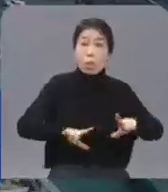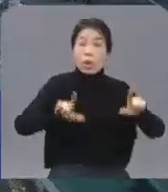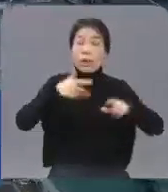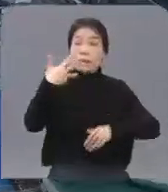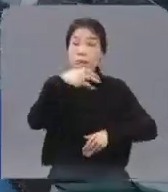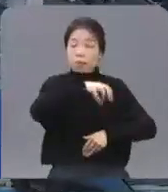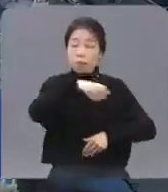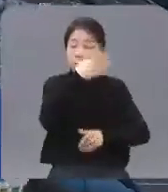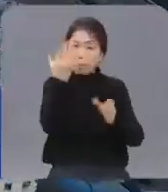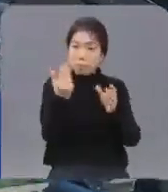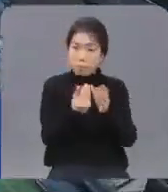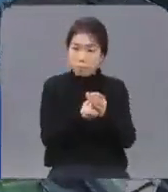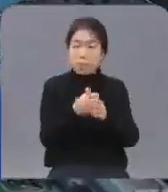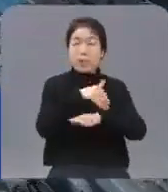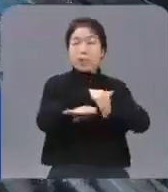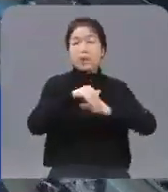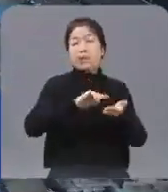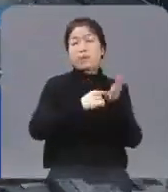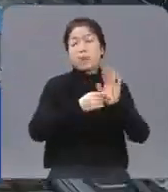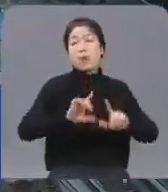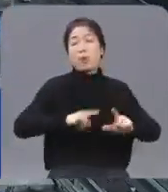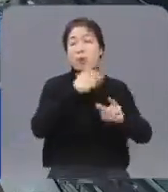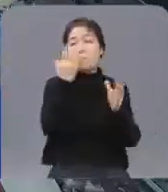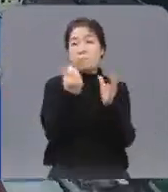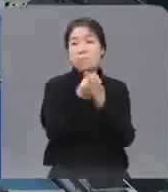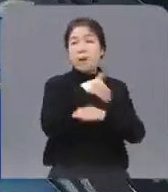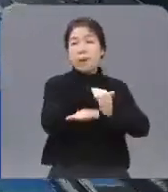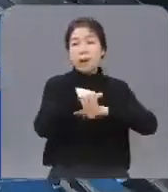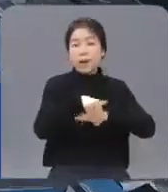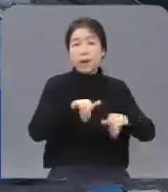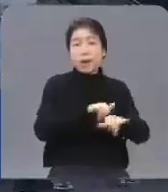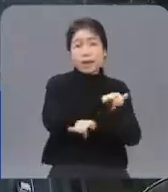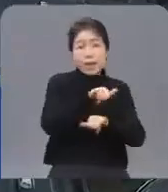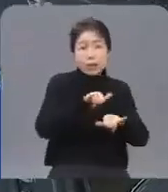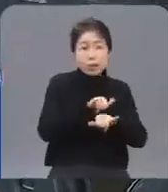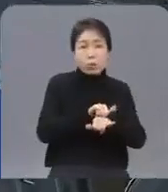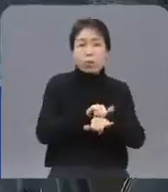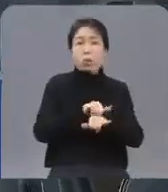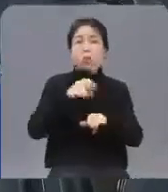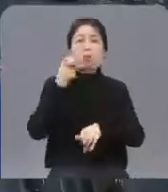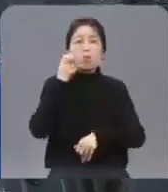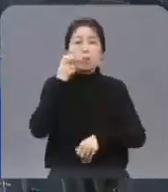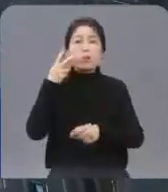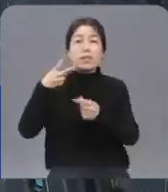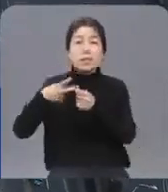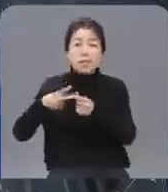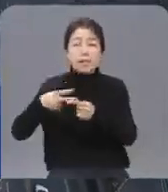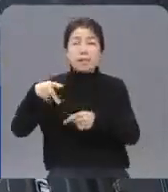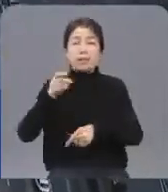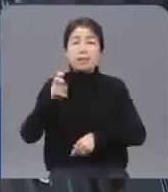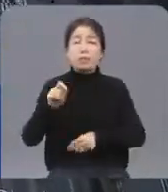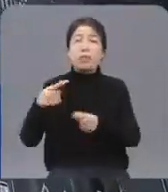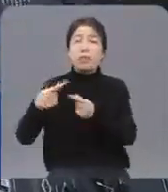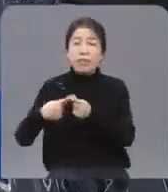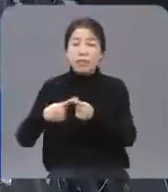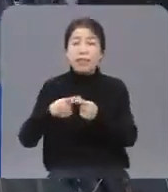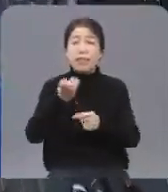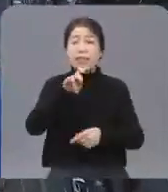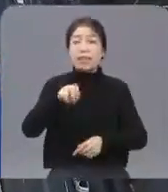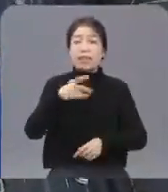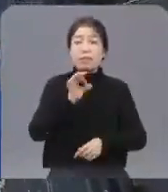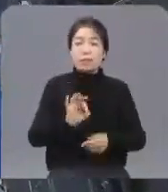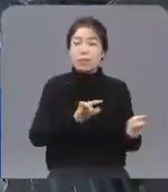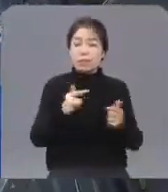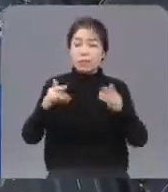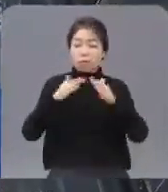마무리 된다고 밝혔습니다 올해 완료 예정지역은 양동과 송정2동 동명 1동 임동 등으로